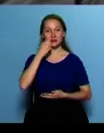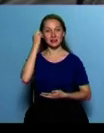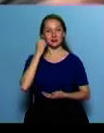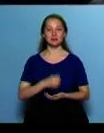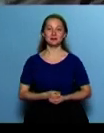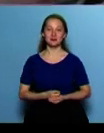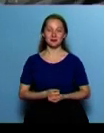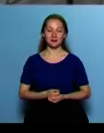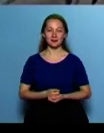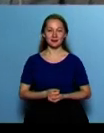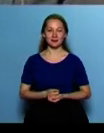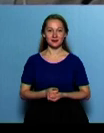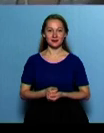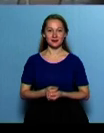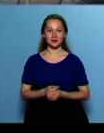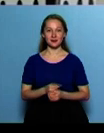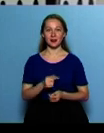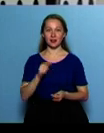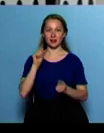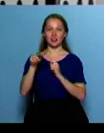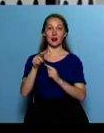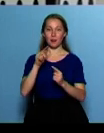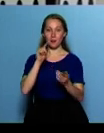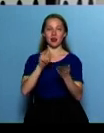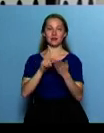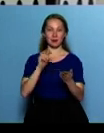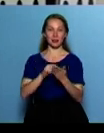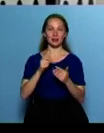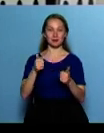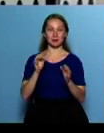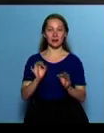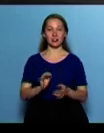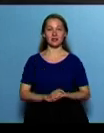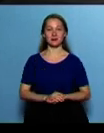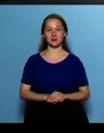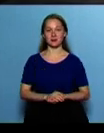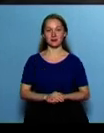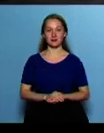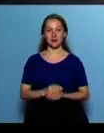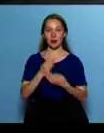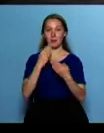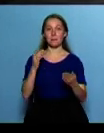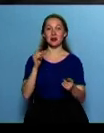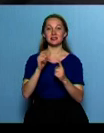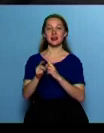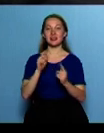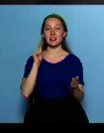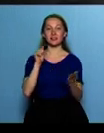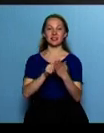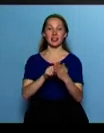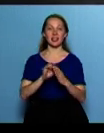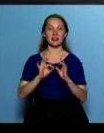Перезарядка. Вот, правильно. последний выстрел. Максимально.